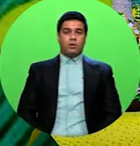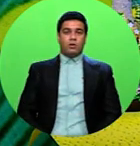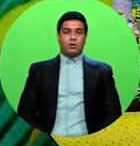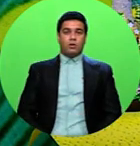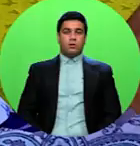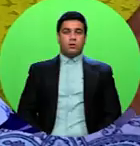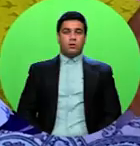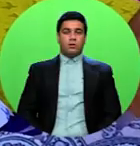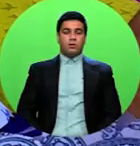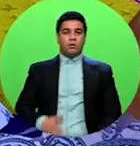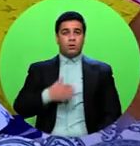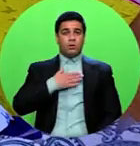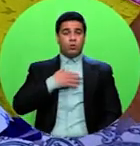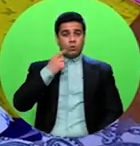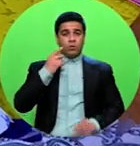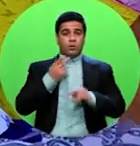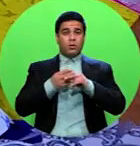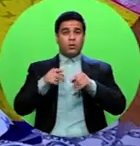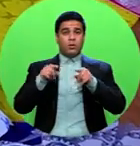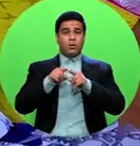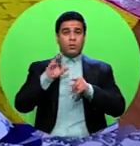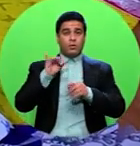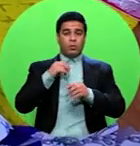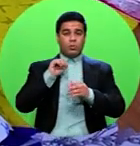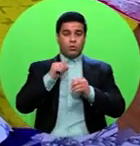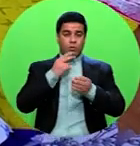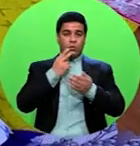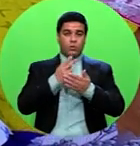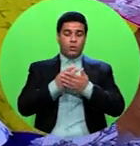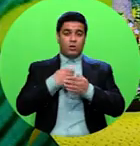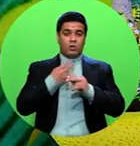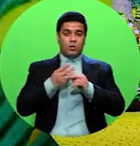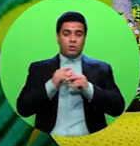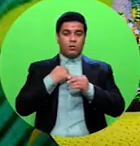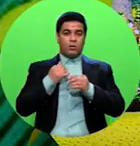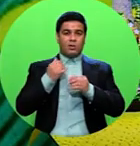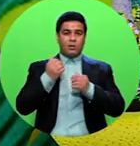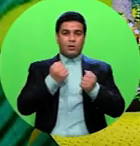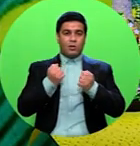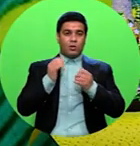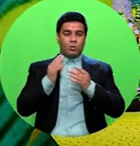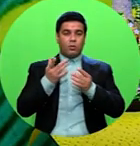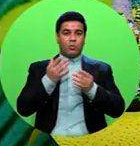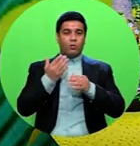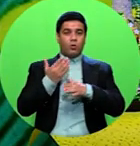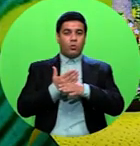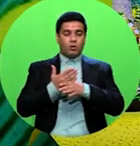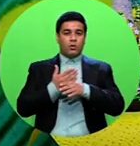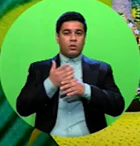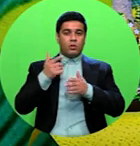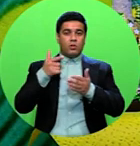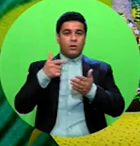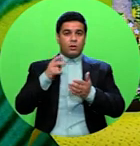вот к такому виду мы можем привести. Сейчас я это все закреплю с помощью